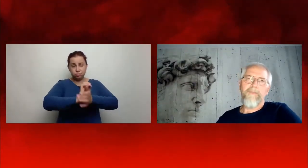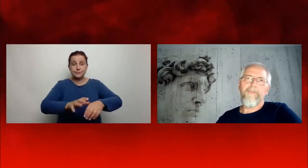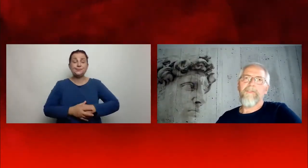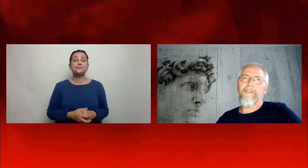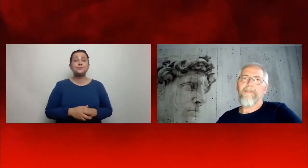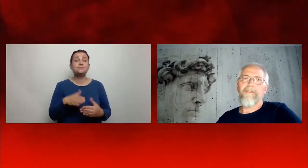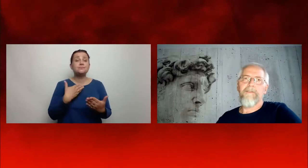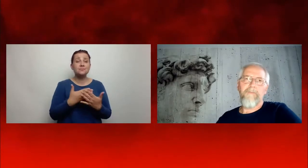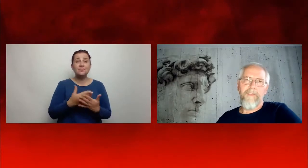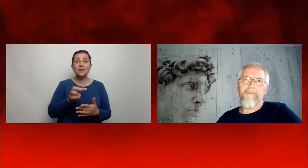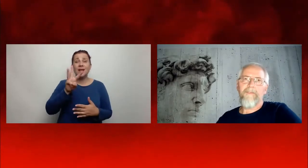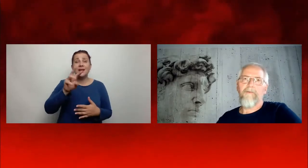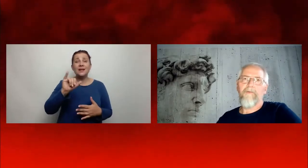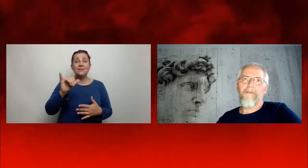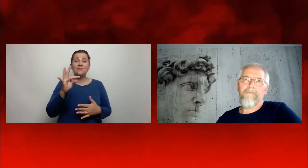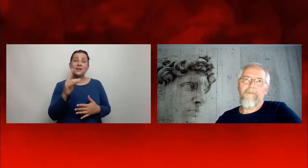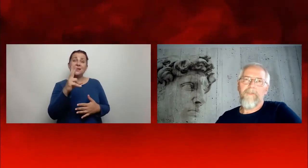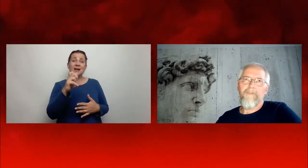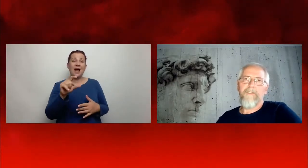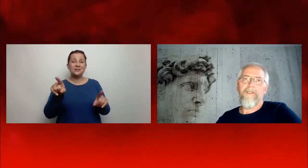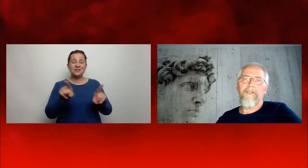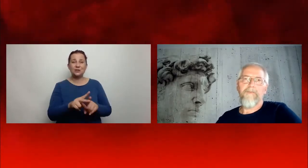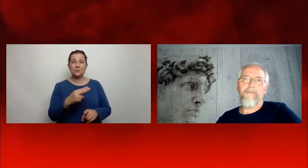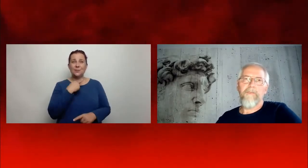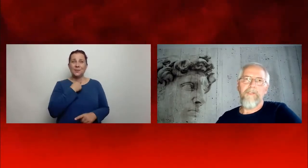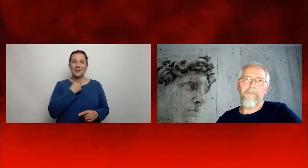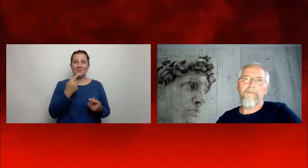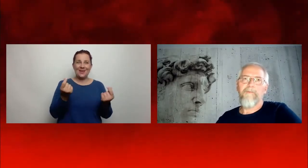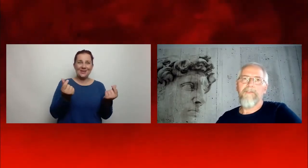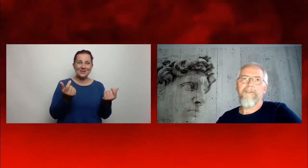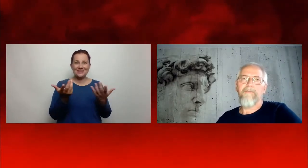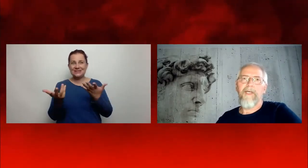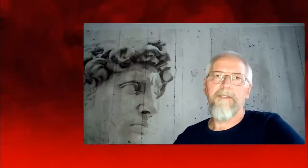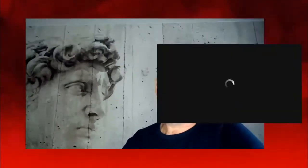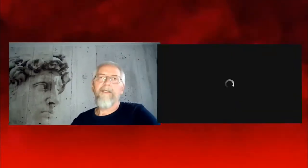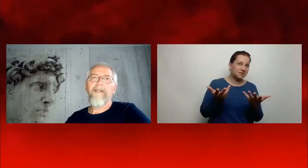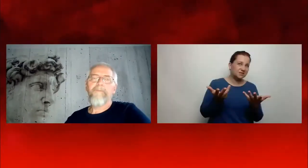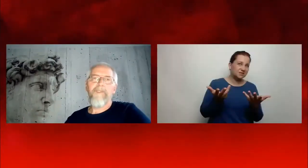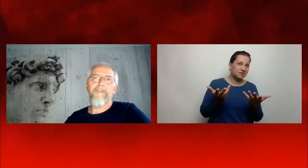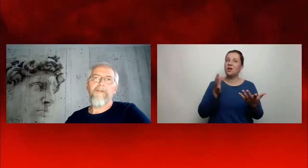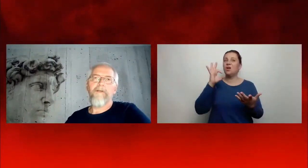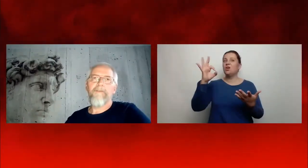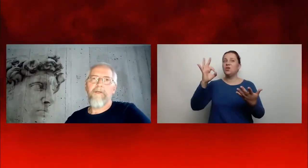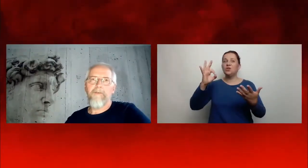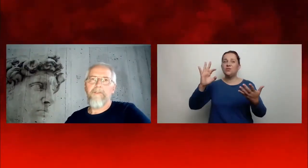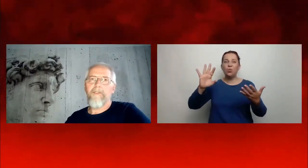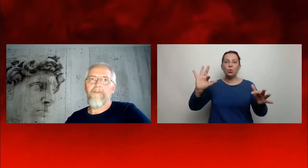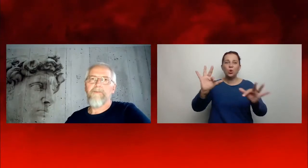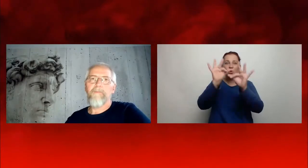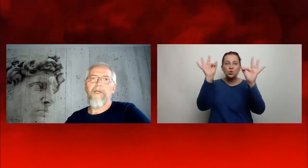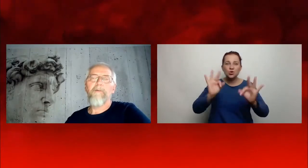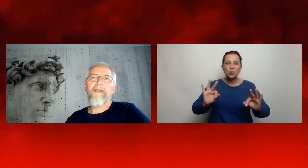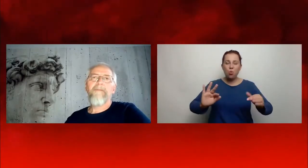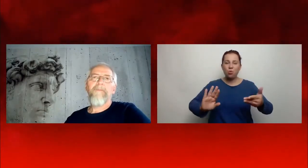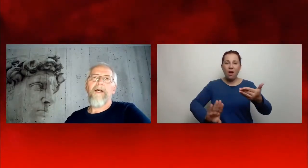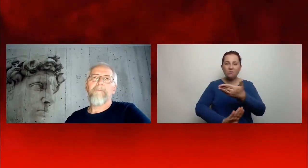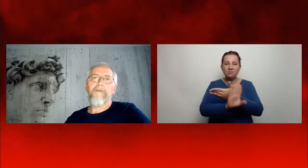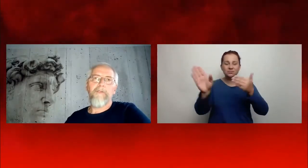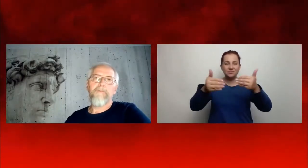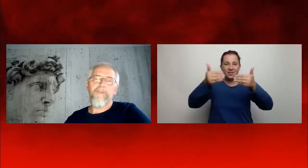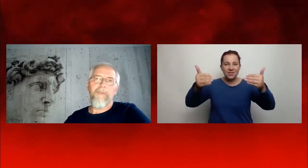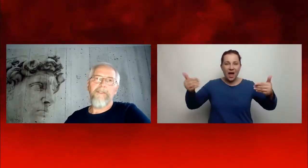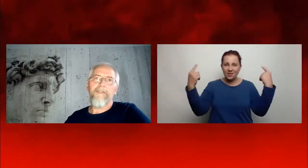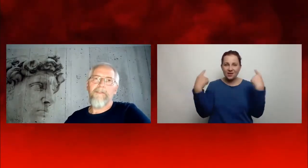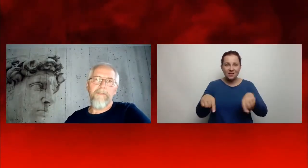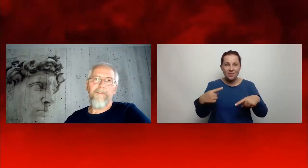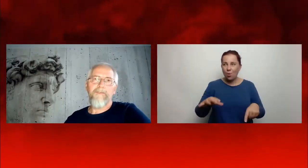bardzo przyciśnięty finansowo. No właściwie te jego sztuki nie były wystawiane, nikt jego teorii nie rozumiał, a miał